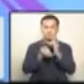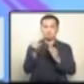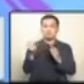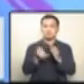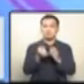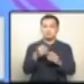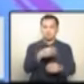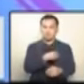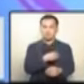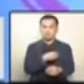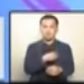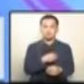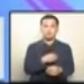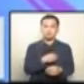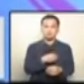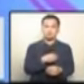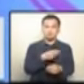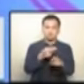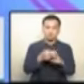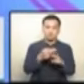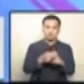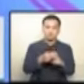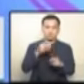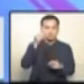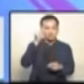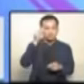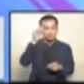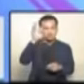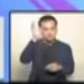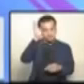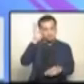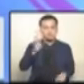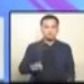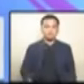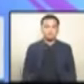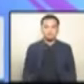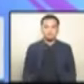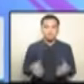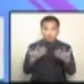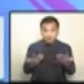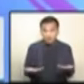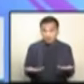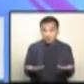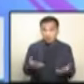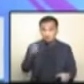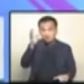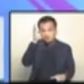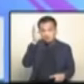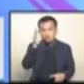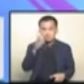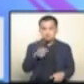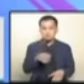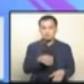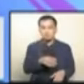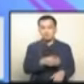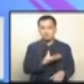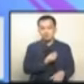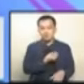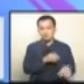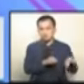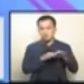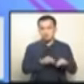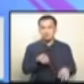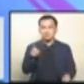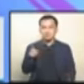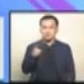ang pulis na si Inspector Marlon Bercasio. Wala. Si Bercasio po ay naduwag. Duwag pala